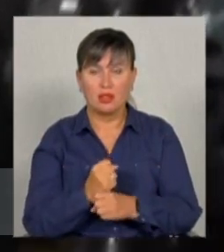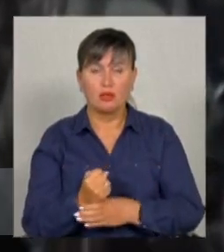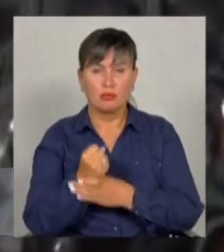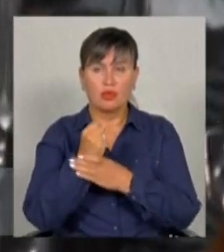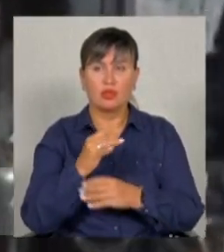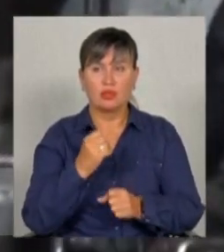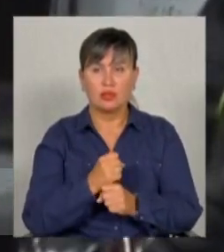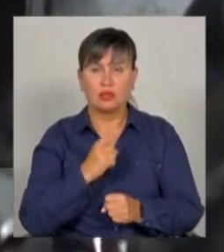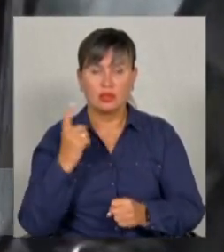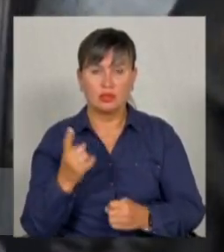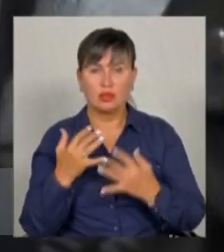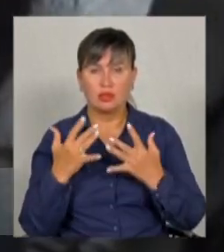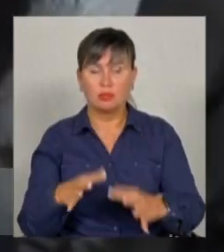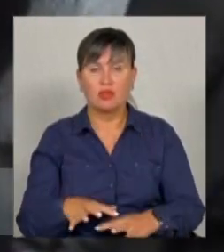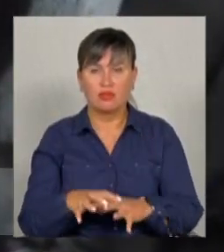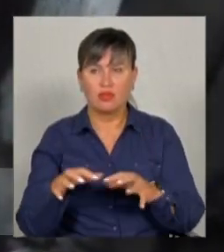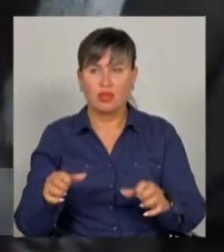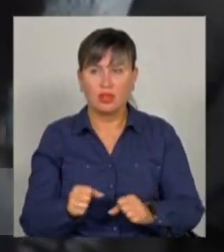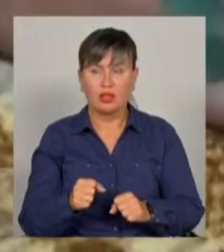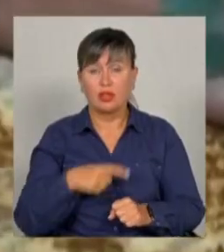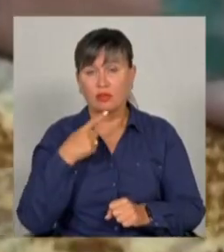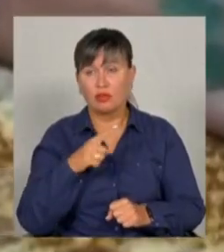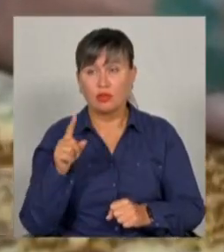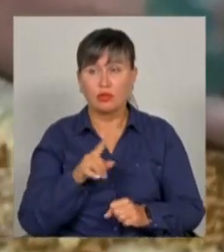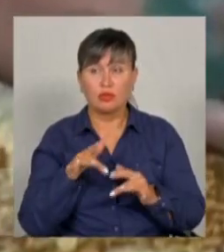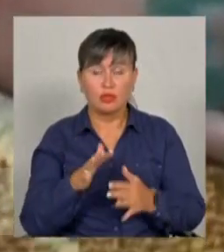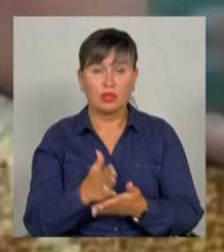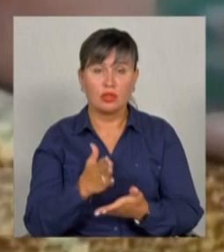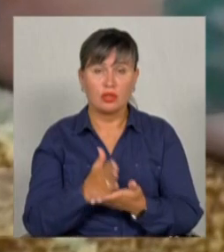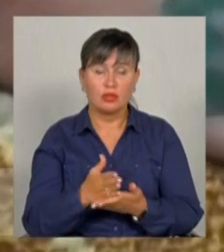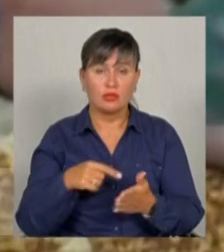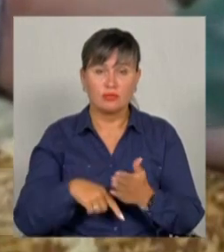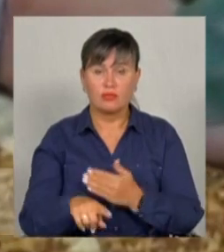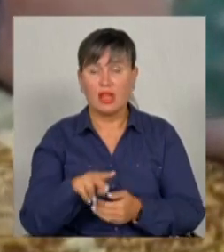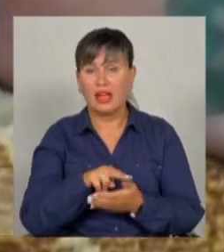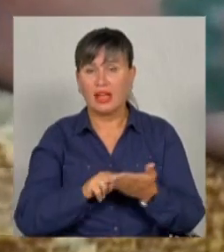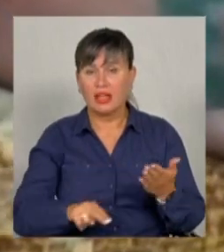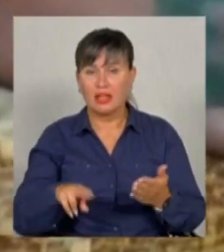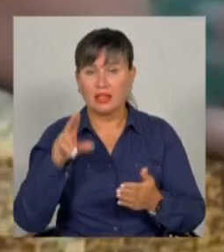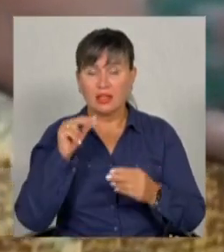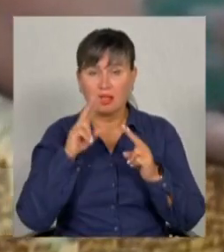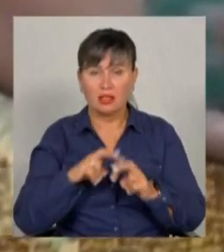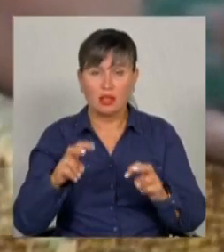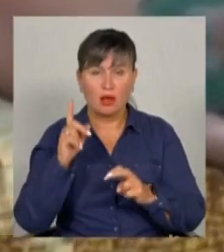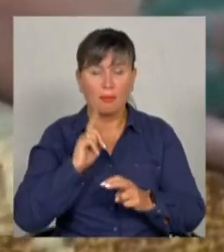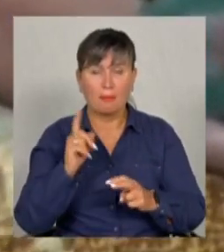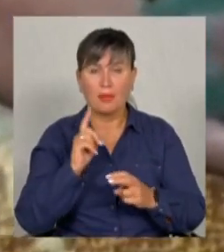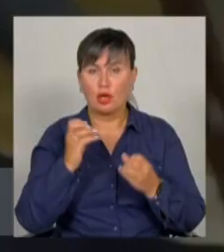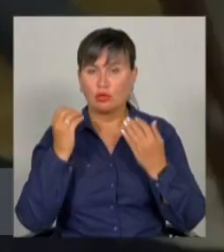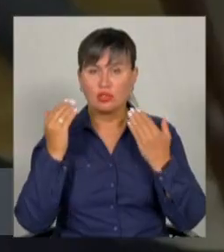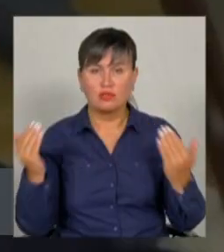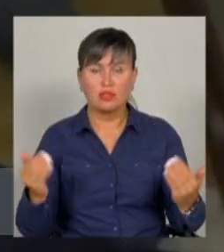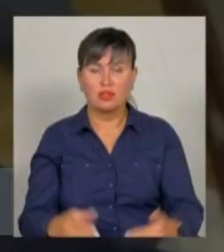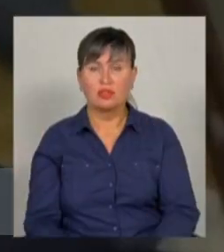и выдвинуть единые требования власти. Отмечается, что дело находится на стадии регистрации. Дата рассмотрения пока не